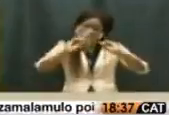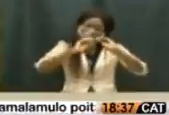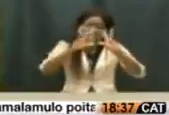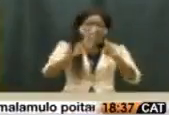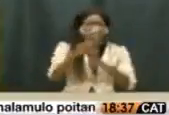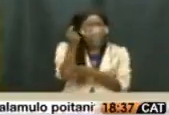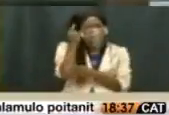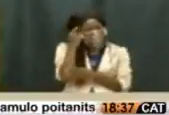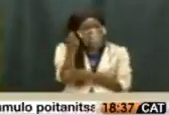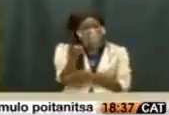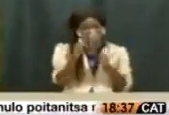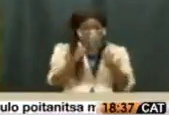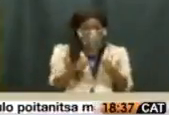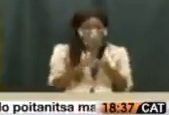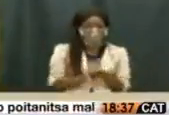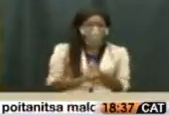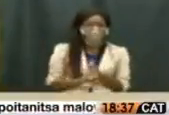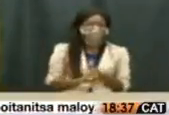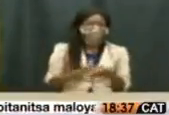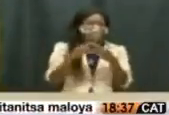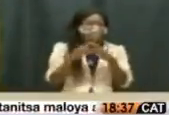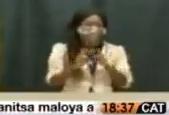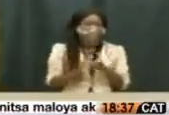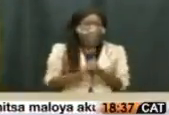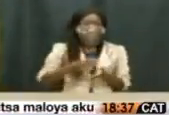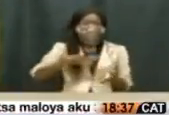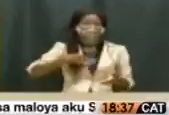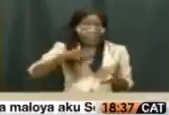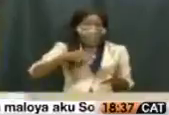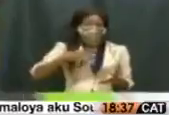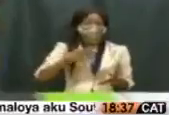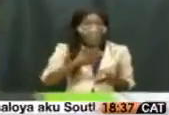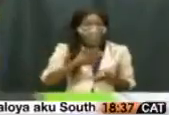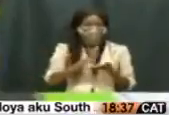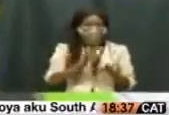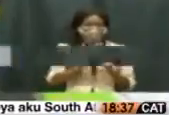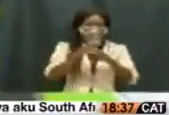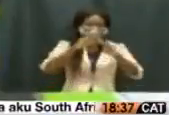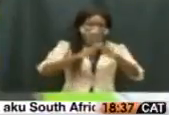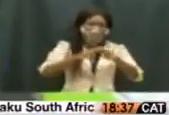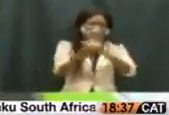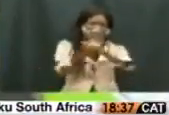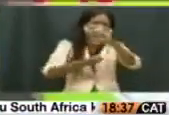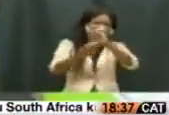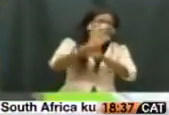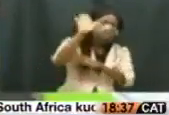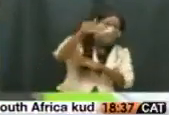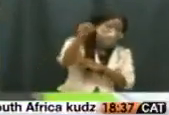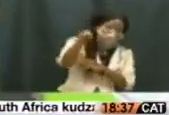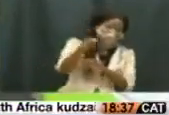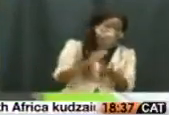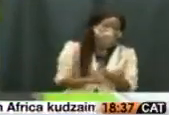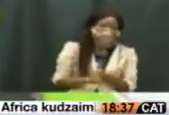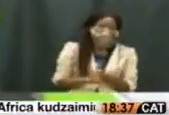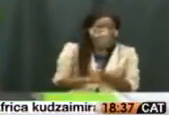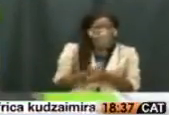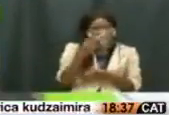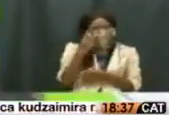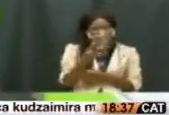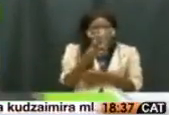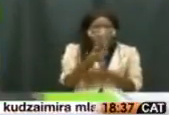timagwisaso ntchito ndithu mavolunteer athu nawonso poti ali mizimomo amaona ndithu kuti ngati muli